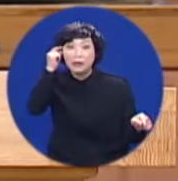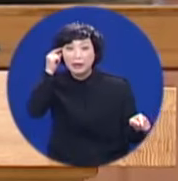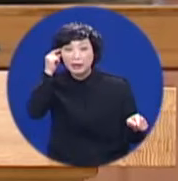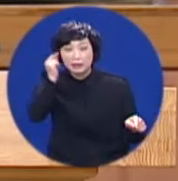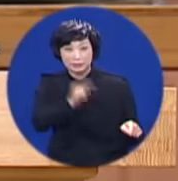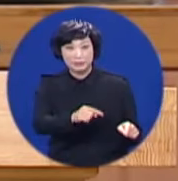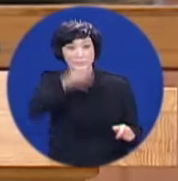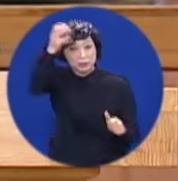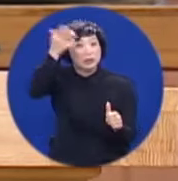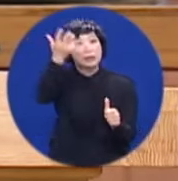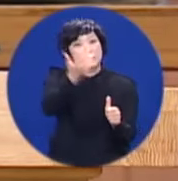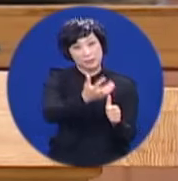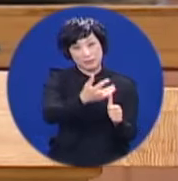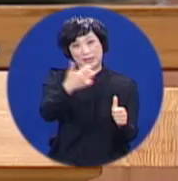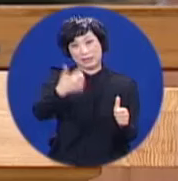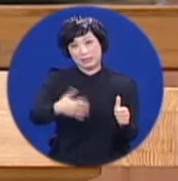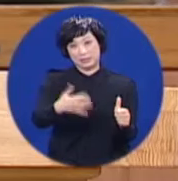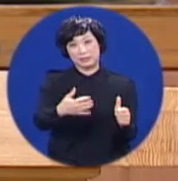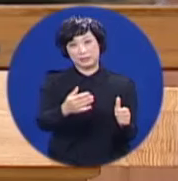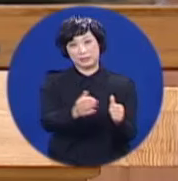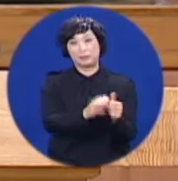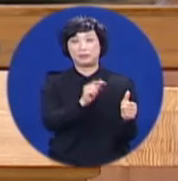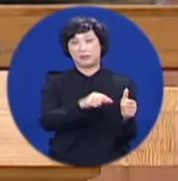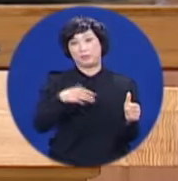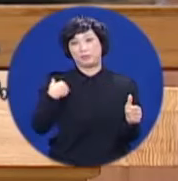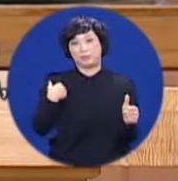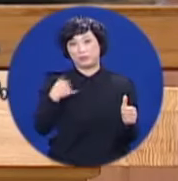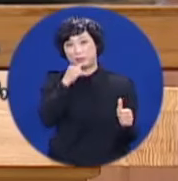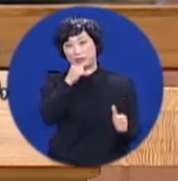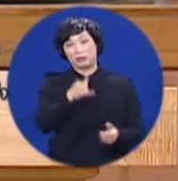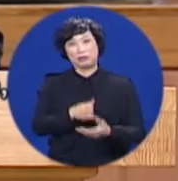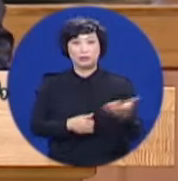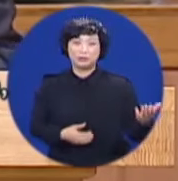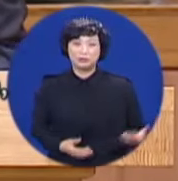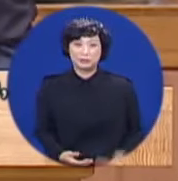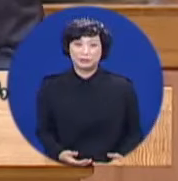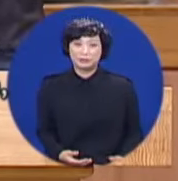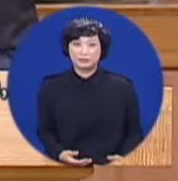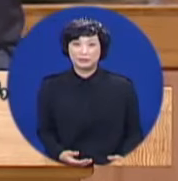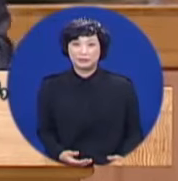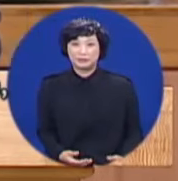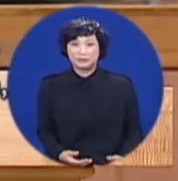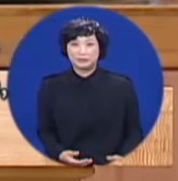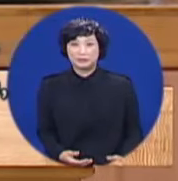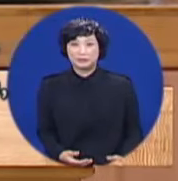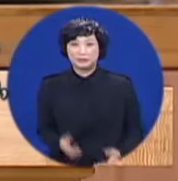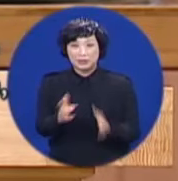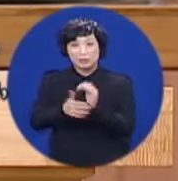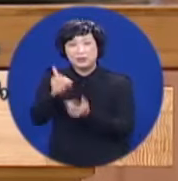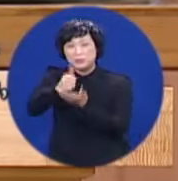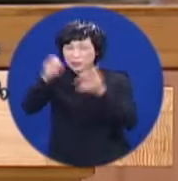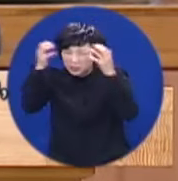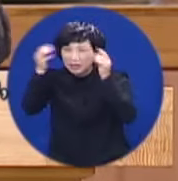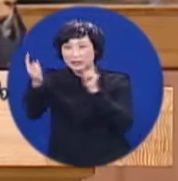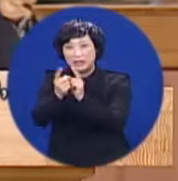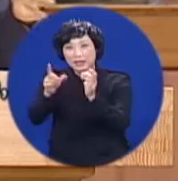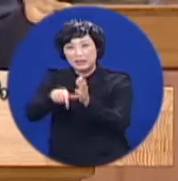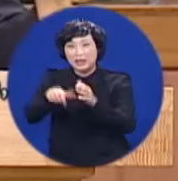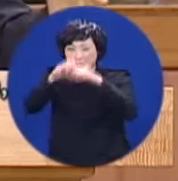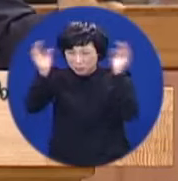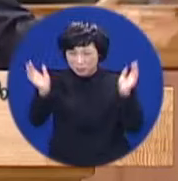그들에게 성령이 임하지 않았습니까? 예수님이 고난 당할 때 다